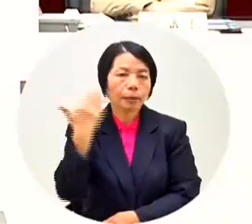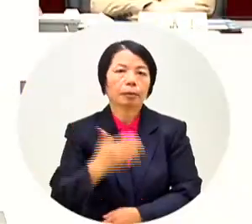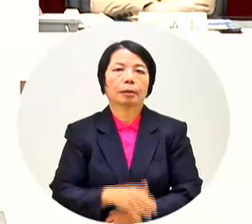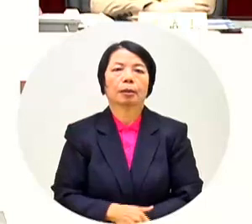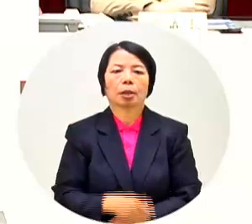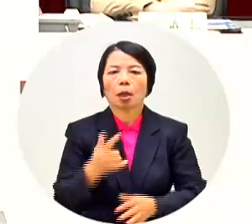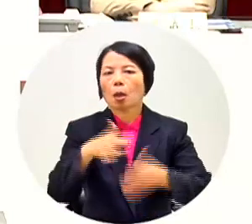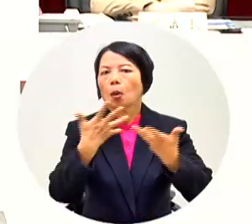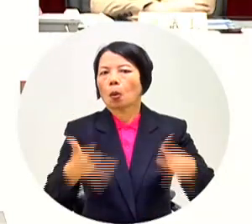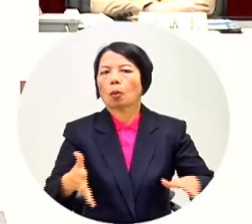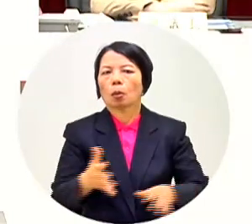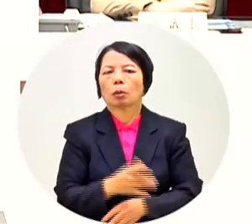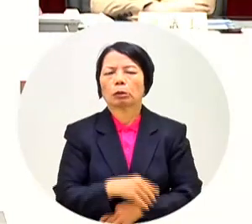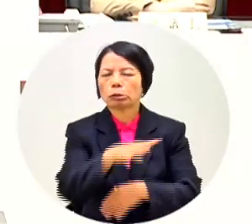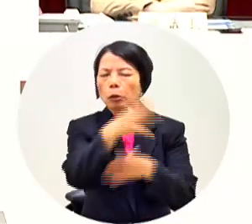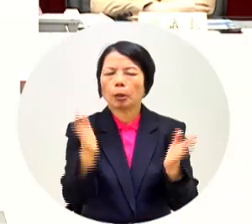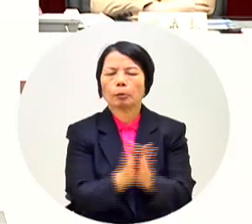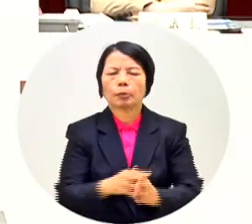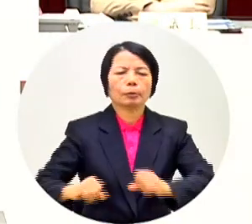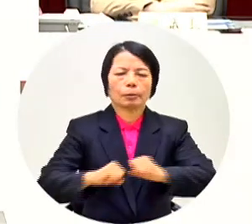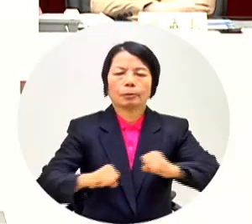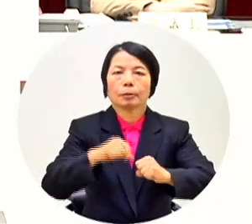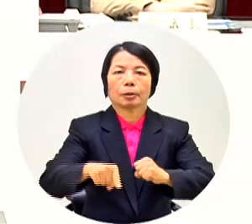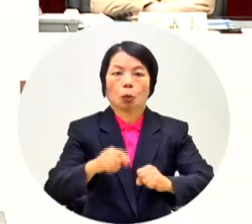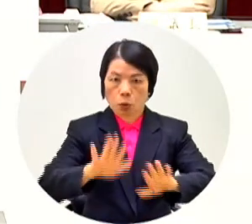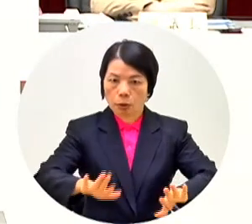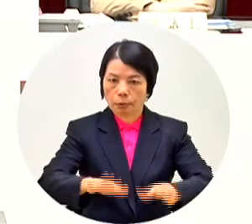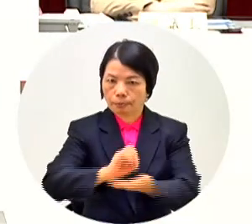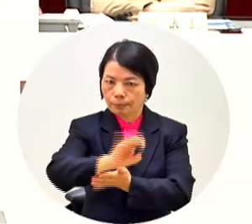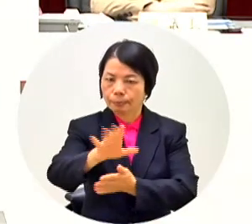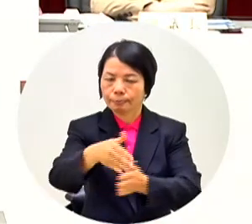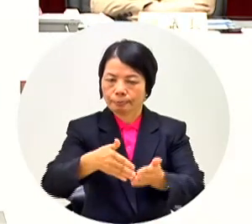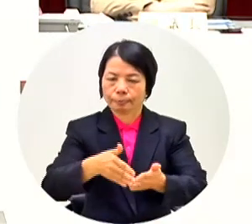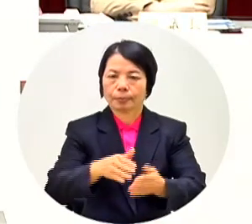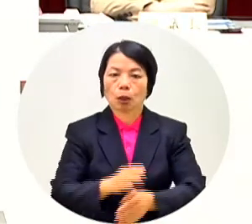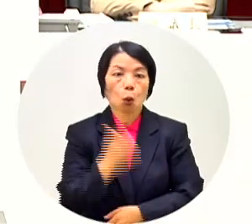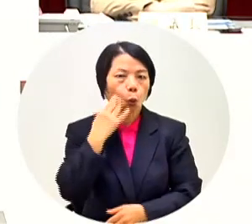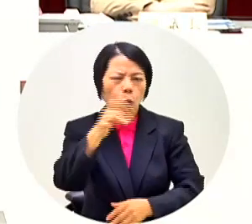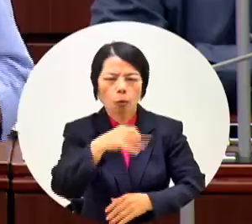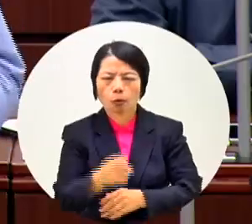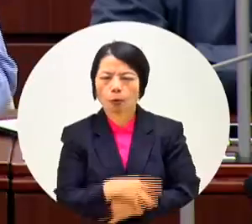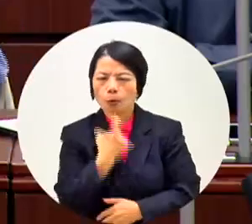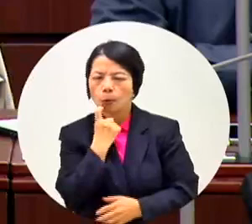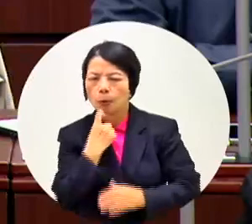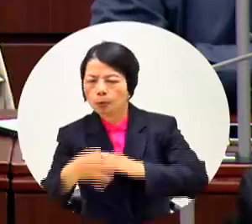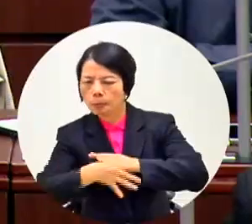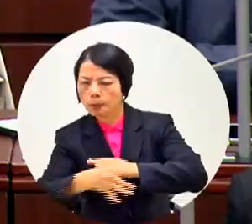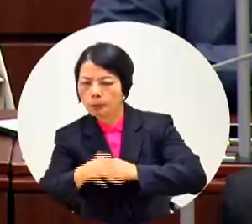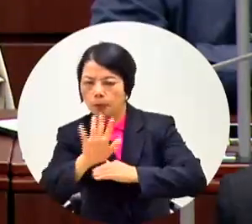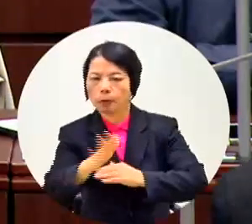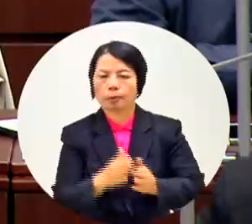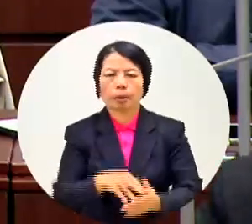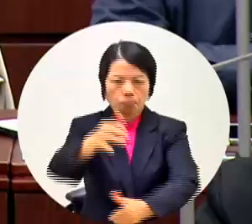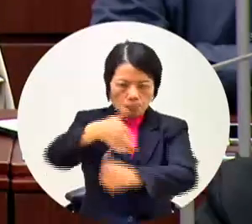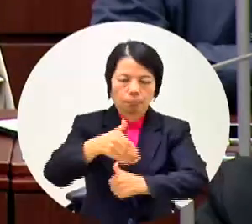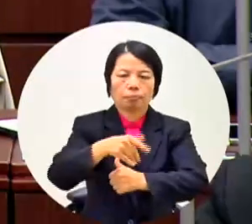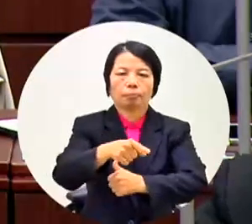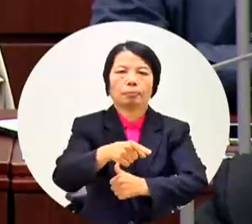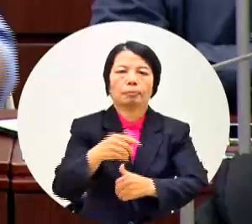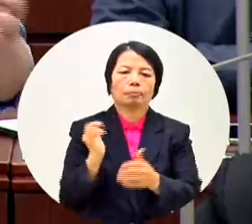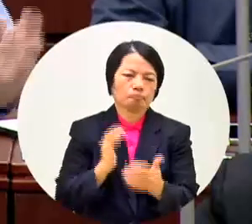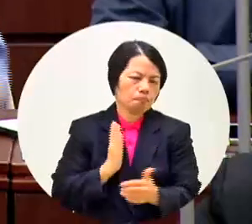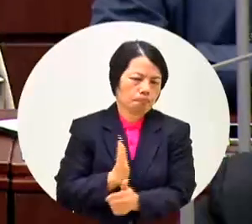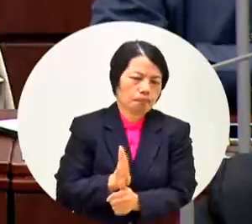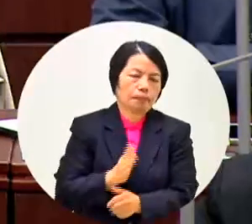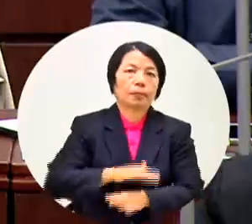即摆先互你知影者，哦。 我跟议长议会报告，我们一定只要议会要调所有领高雄市政府薪水的，所